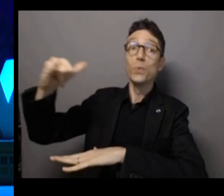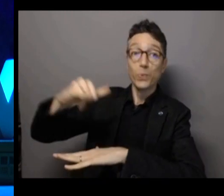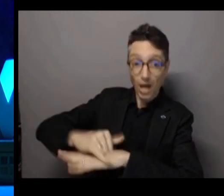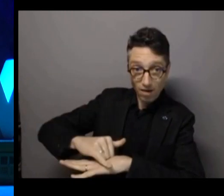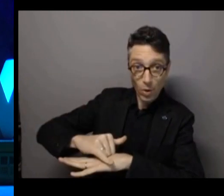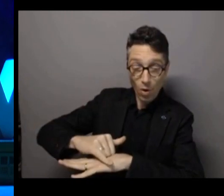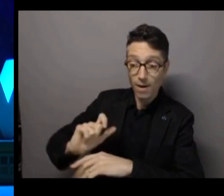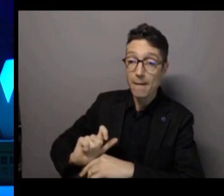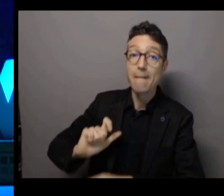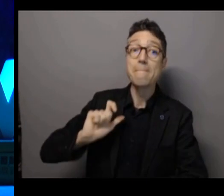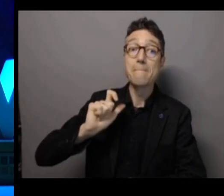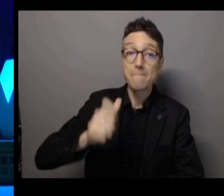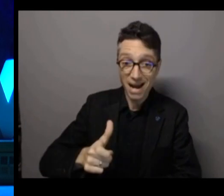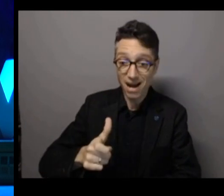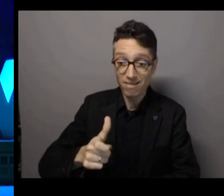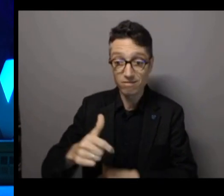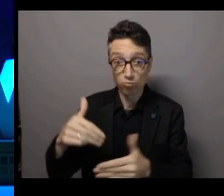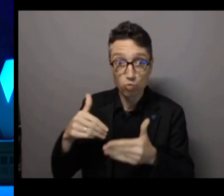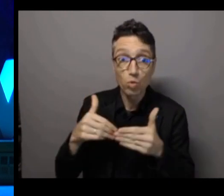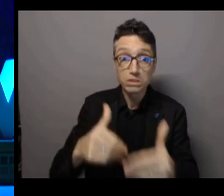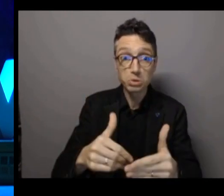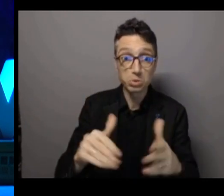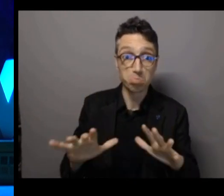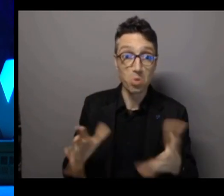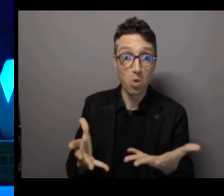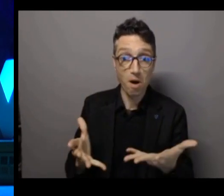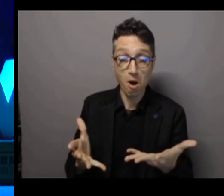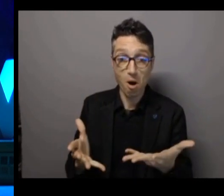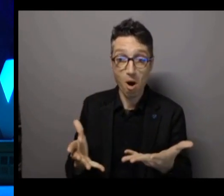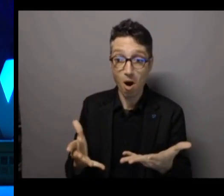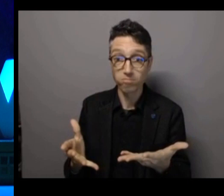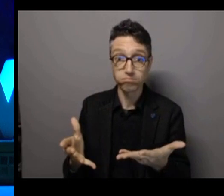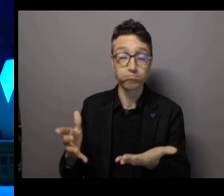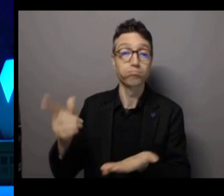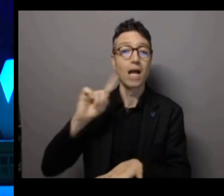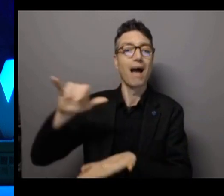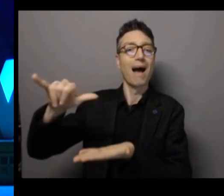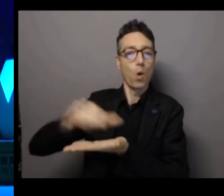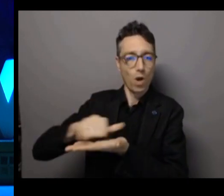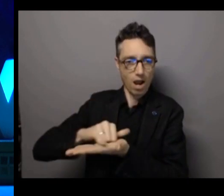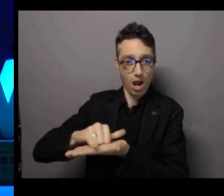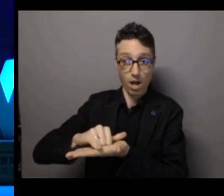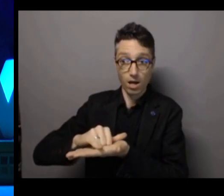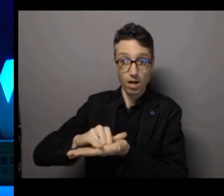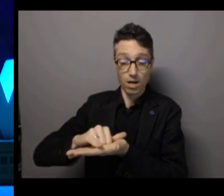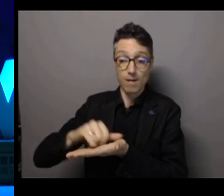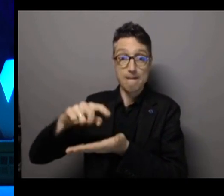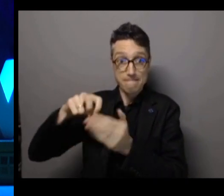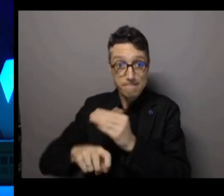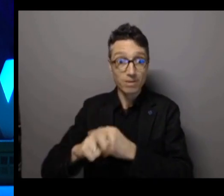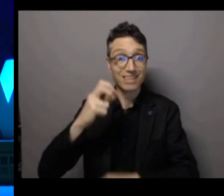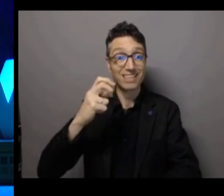avion va réussir à poursuivre son chemin une fois qu'elle arrive à l'aérogare du TGV ou qu'elle commande un